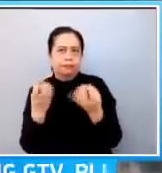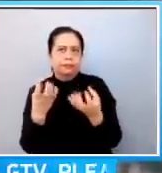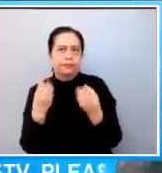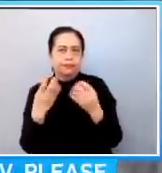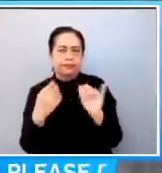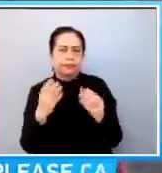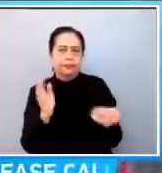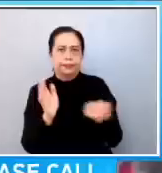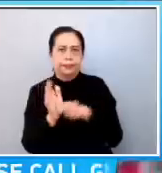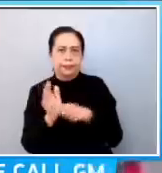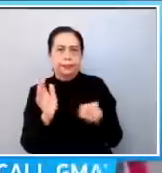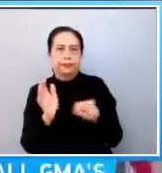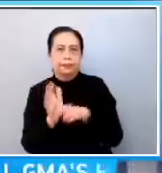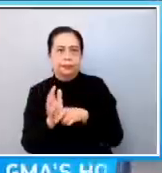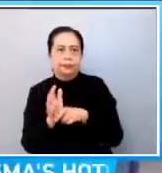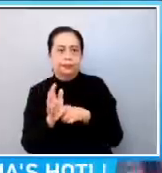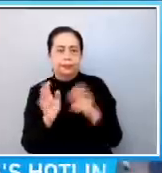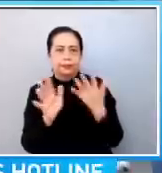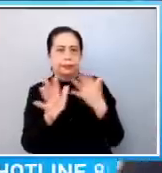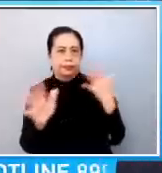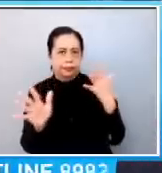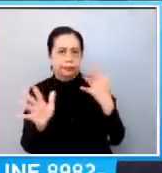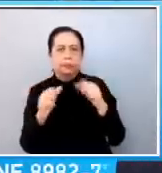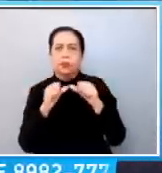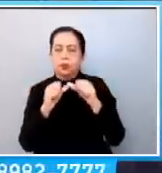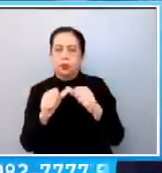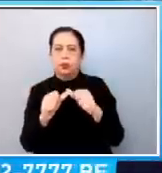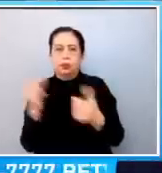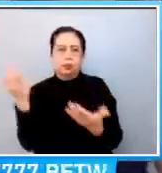pasahero na pumipila ay dire-diretso yung dating